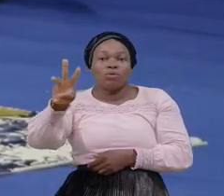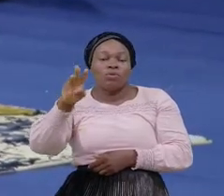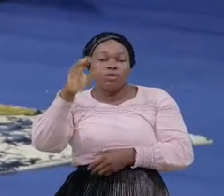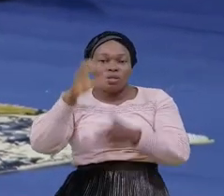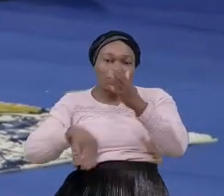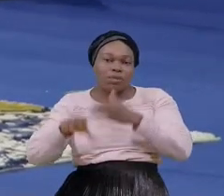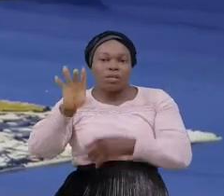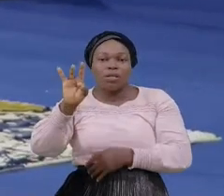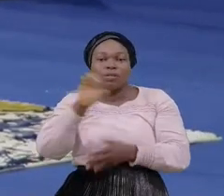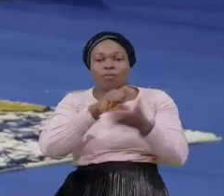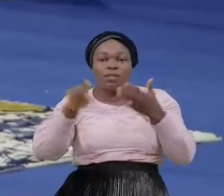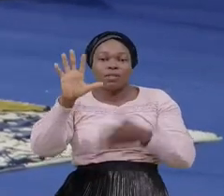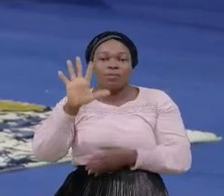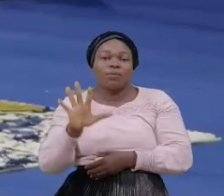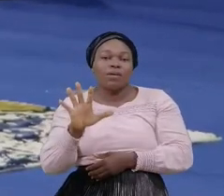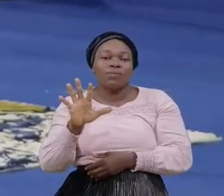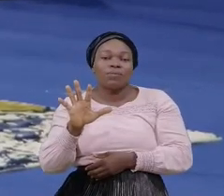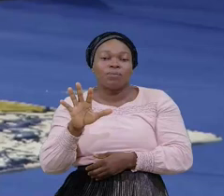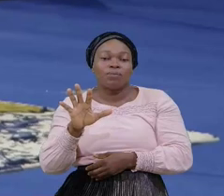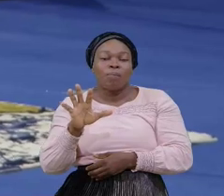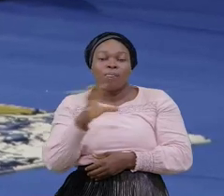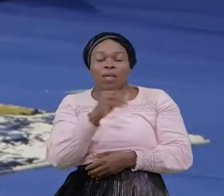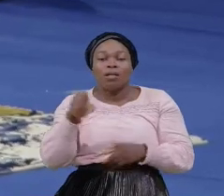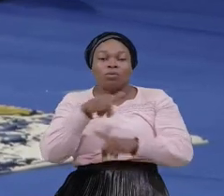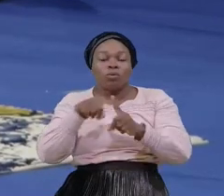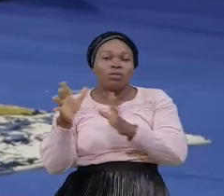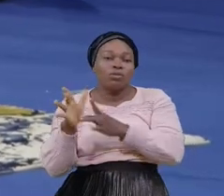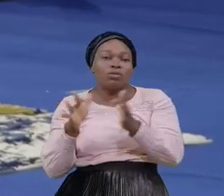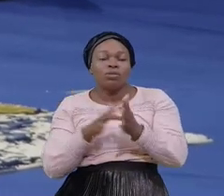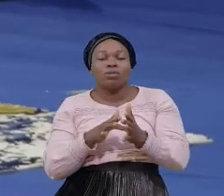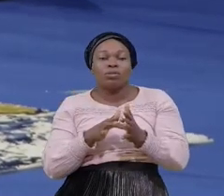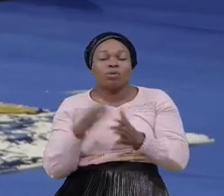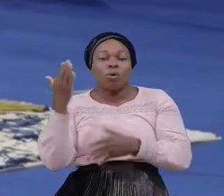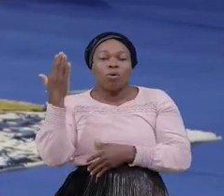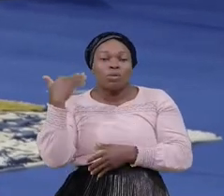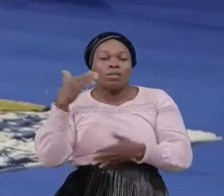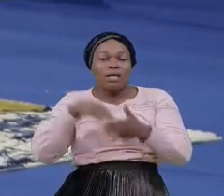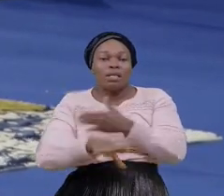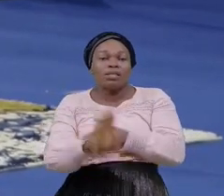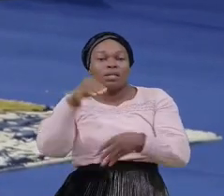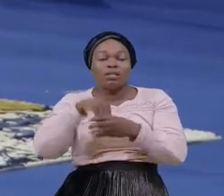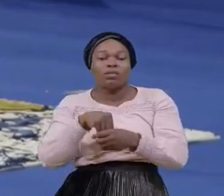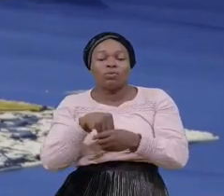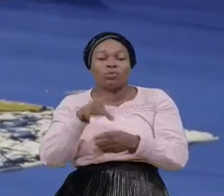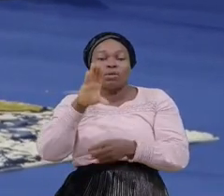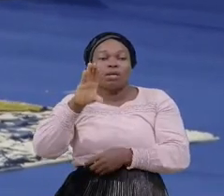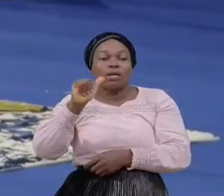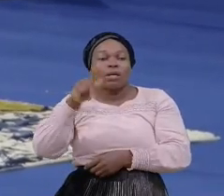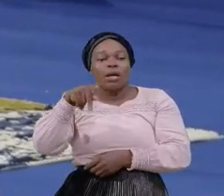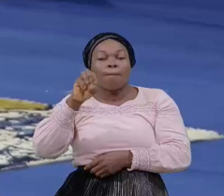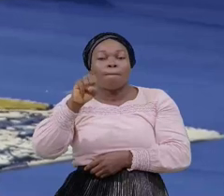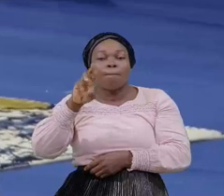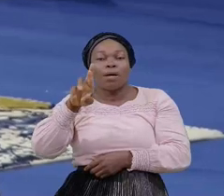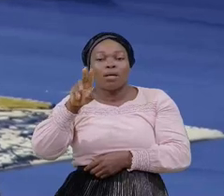8. Matthieu 8, le verset 5 dit, « Comme Jésus